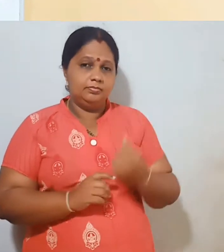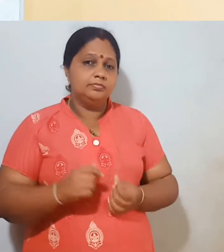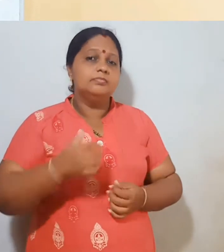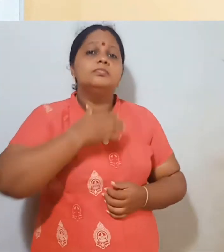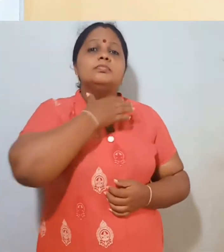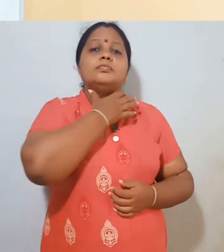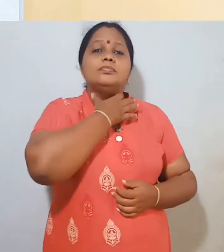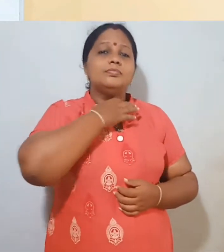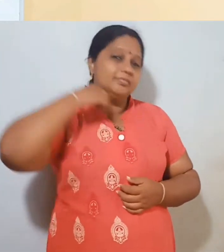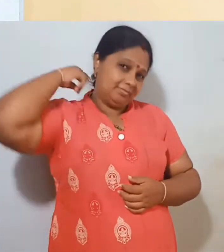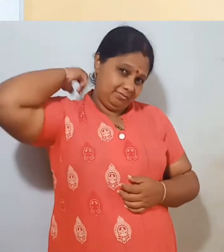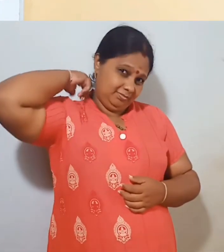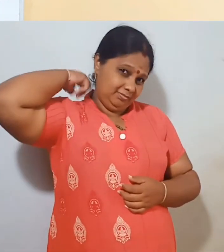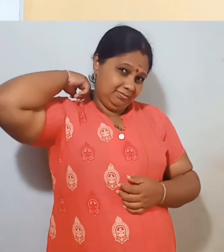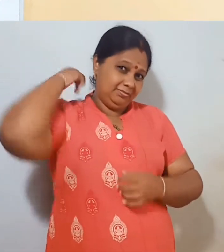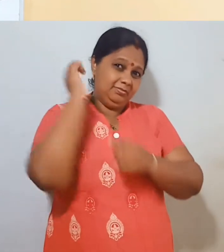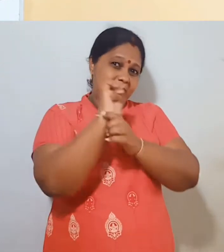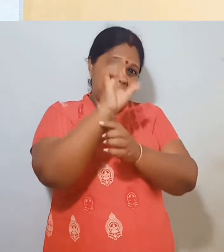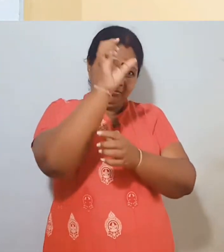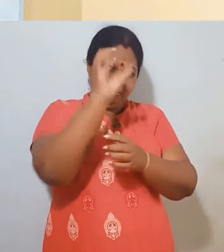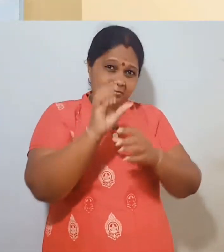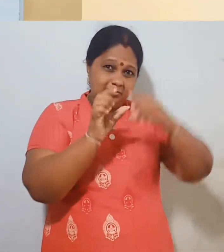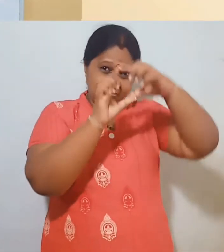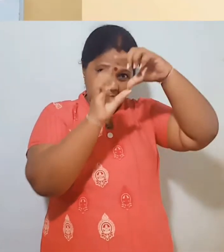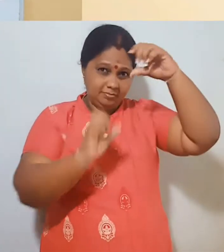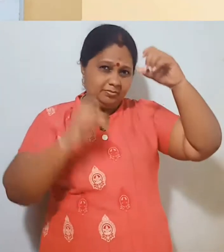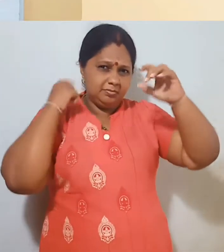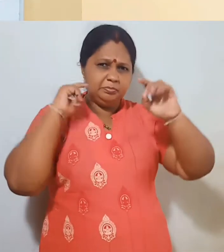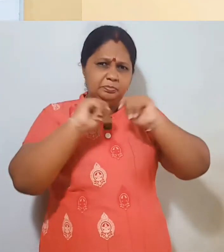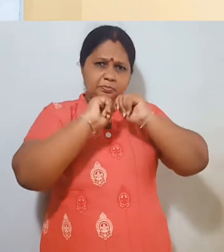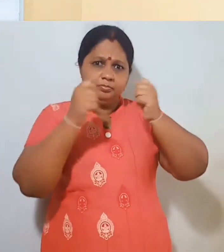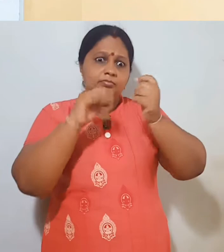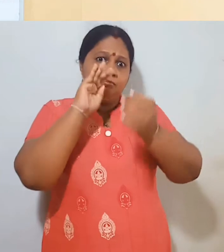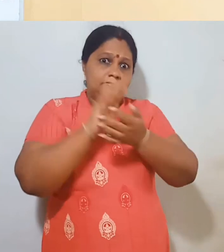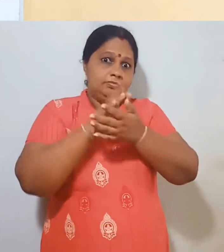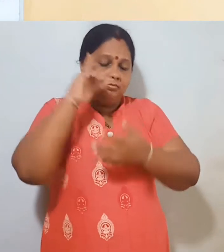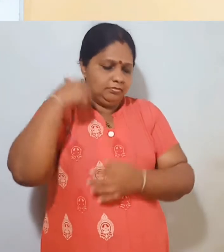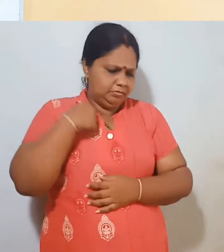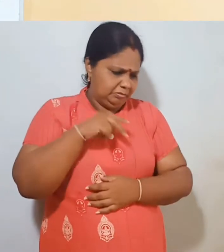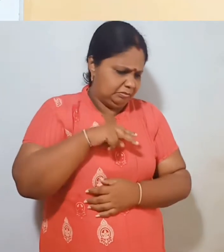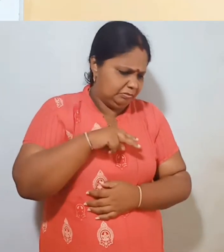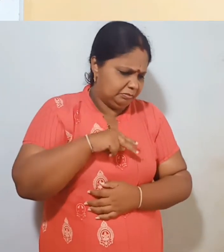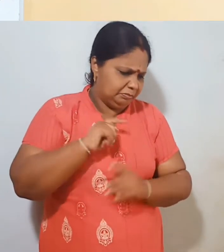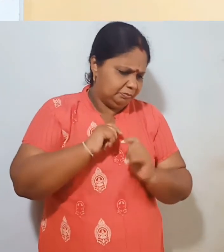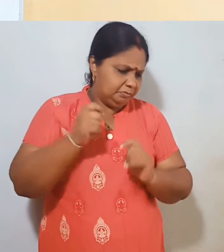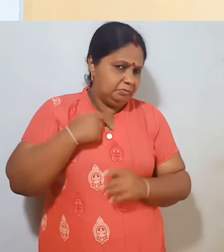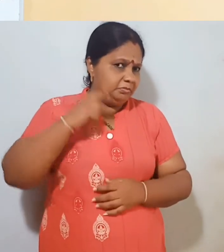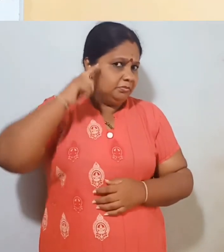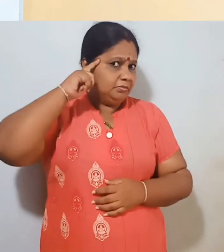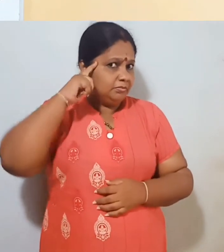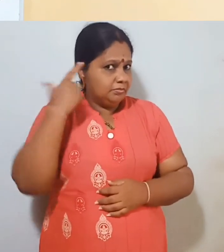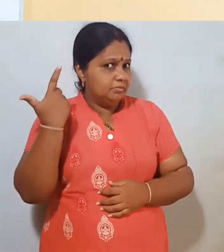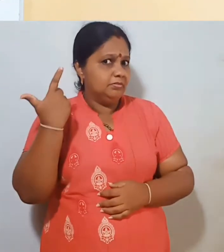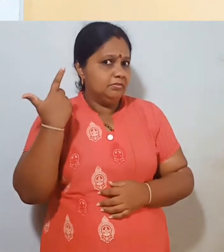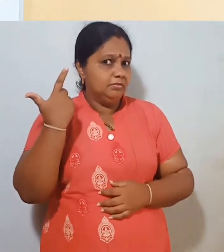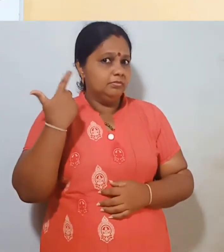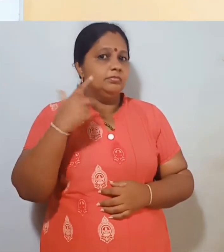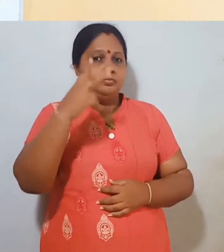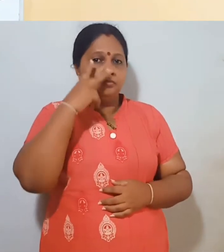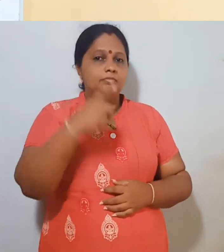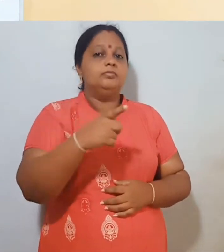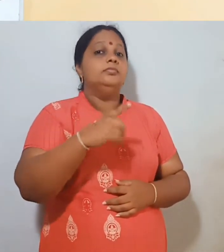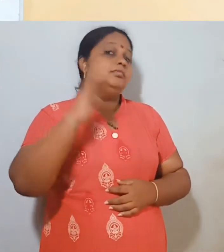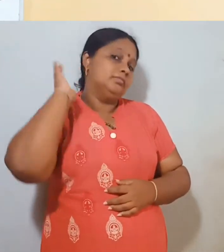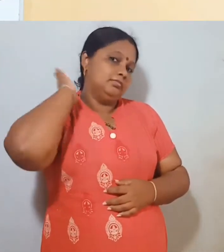முள்ளந்தண்டில் எலும்பில் உடைவு ஏற்பட்டிருக்கலாம் என்ற எண்ணம் நம்மட மனத்தில் இருக்கணும். அவரை ஏத்தக்குள்ள கழுத்தை கொஞ்சம்